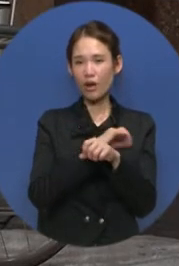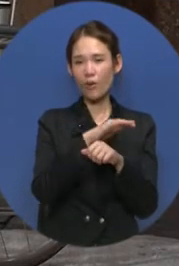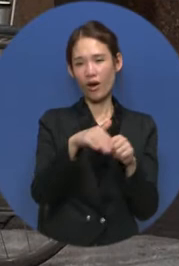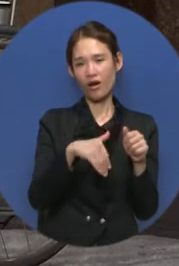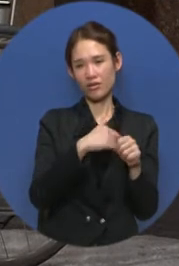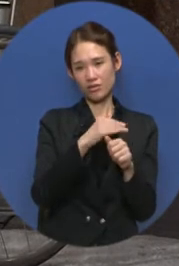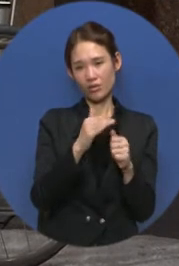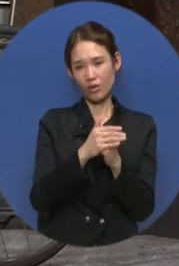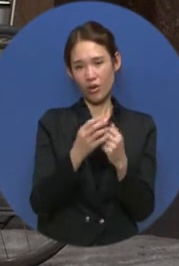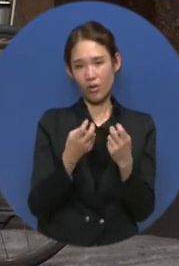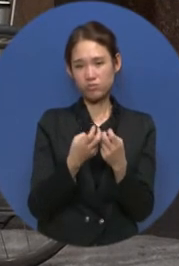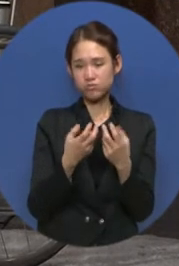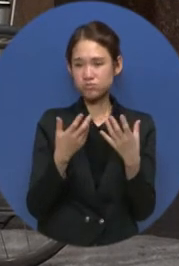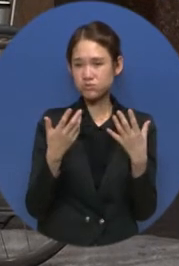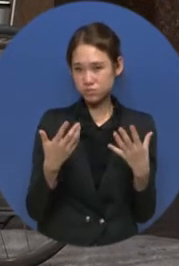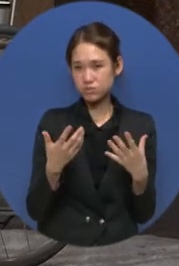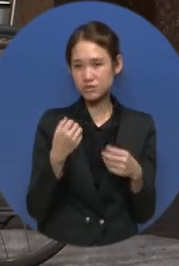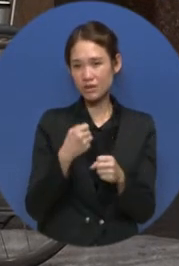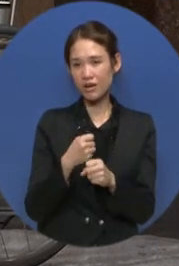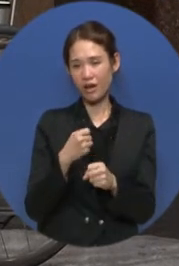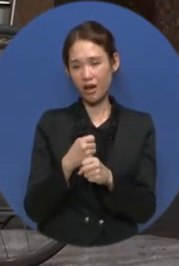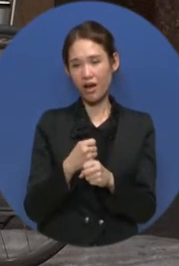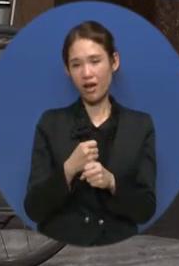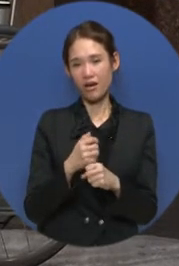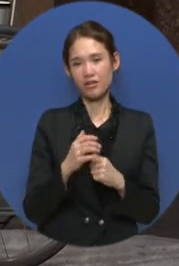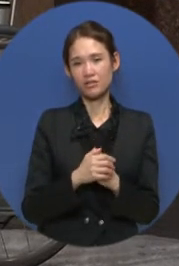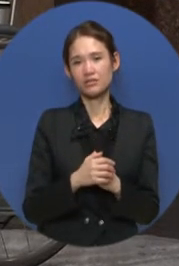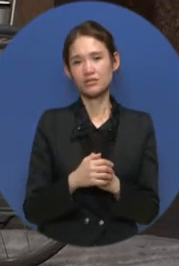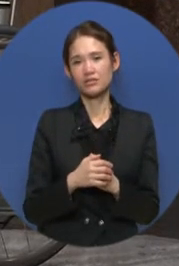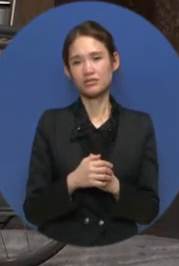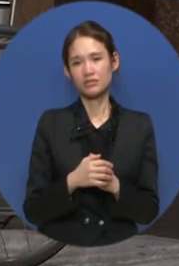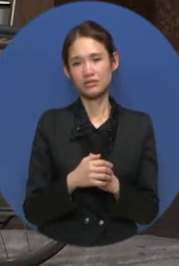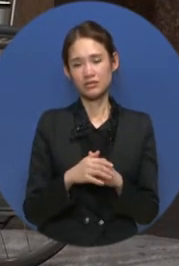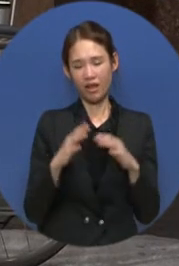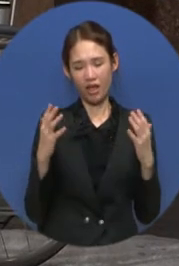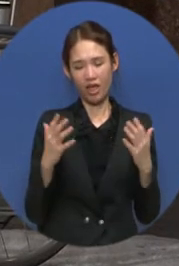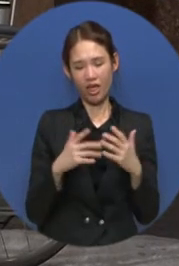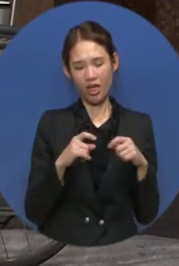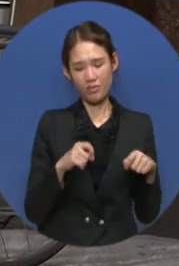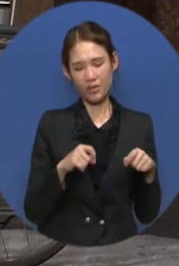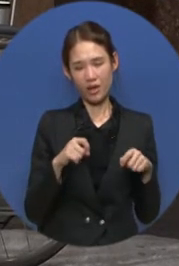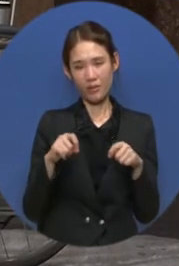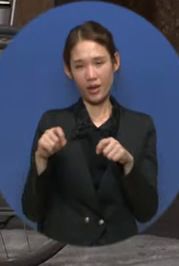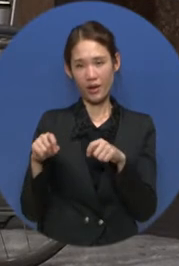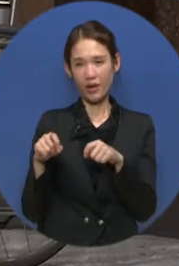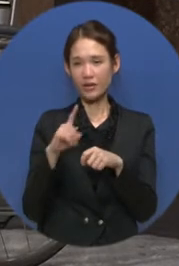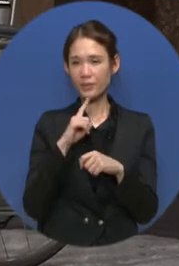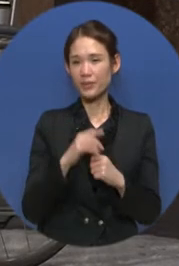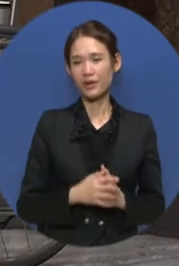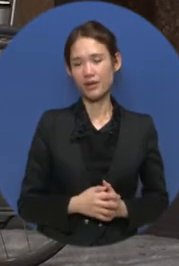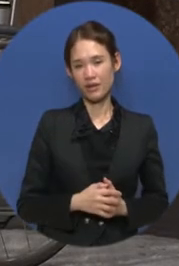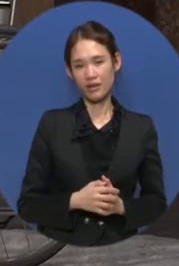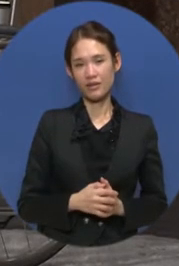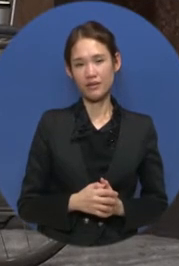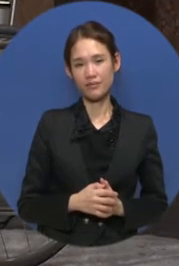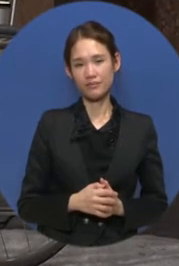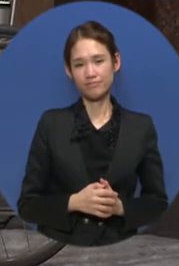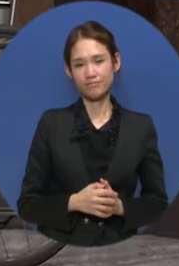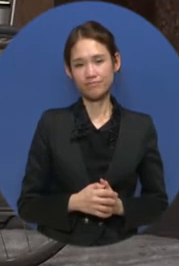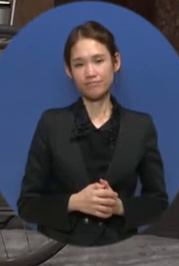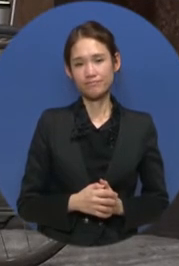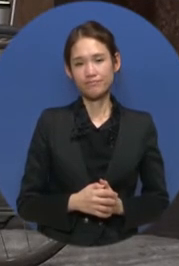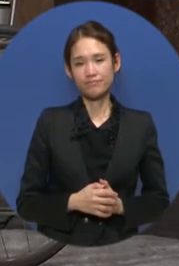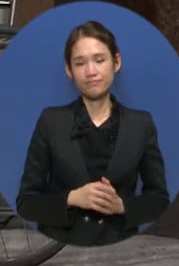환경 때문에 어쩔 그렇습니다. 수 없이 그렇게 다 제조 환경이 좀 밀려있죠. 밀린 거죠. 그렇구나. 네. 그러면은